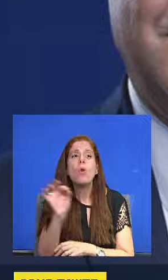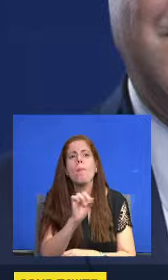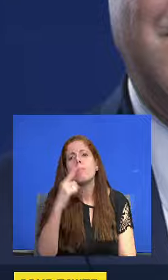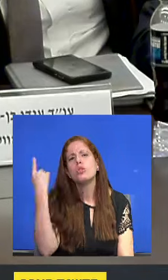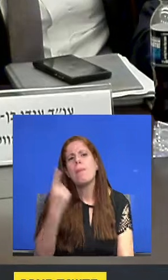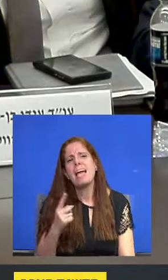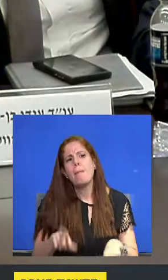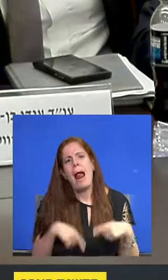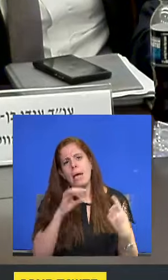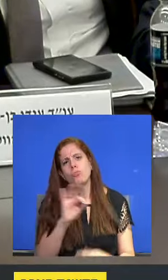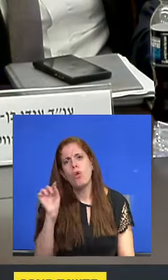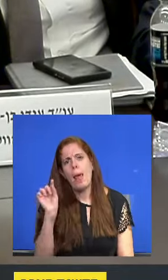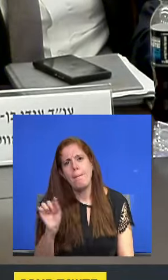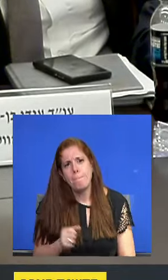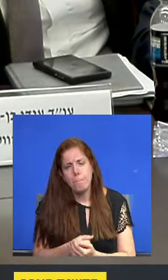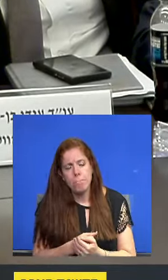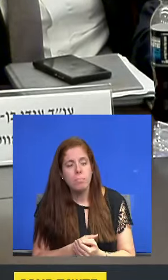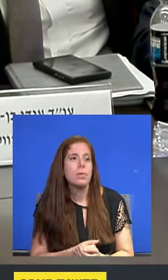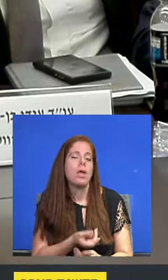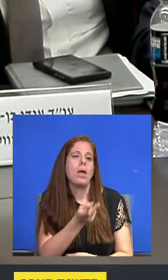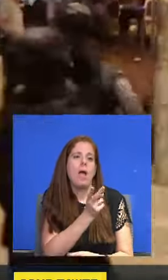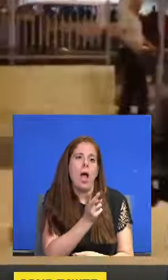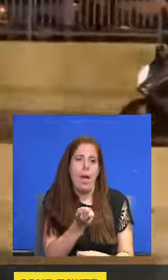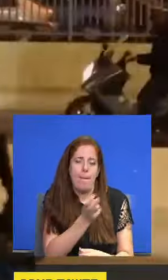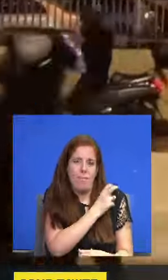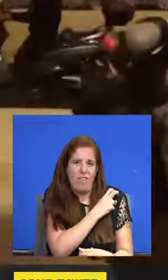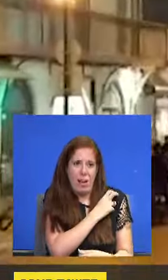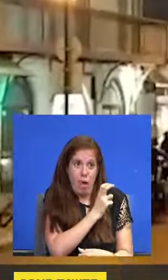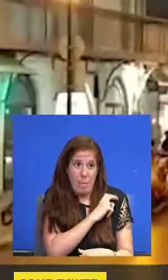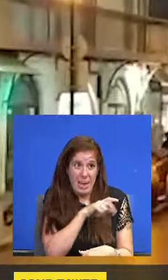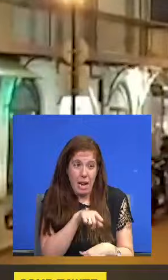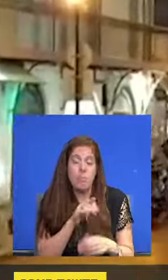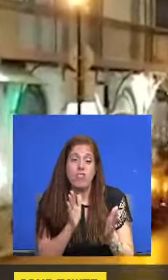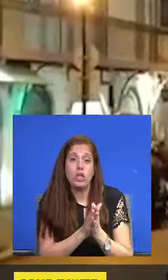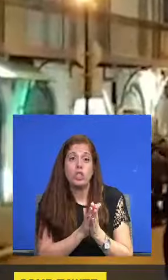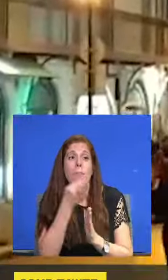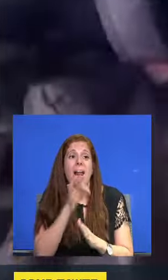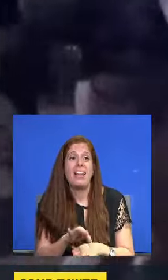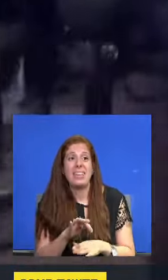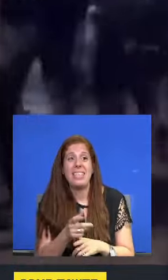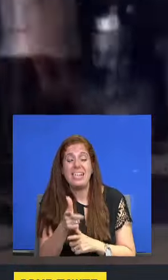על החיים שלהם. המפכ"ל ומנכ"ל המשרד לביטחון לאומי מבקשים להתיר ירי חי נגד חוסמי כבישים